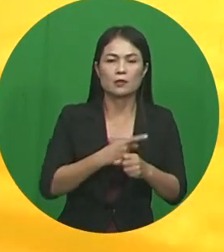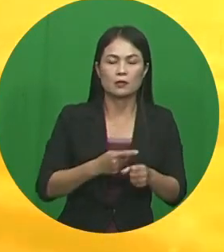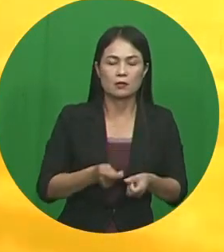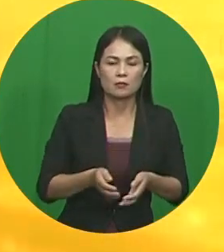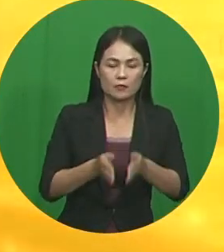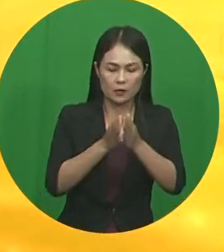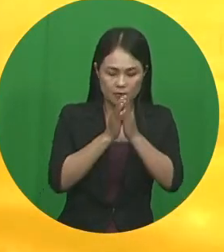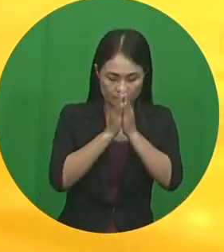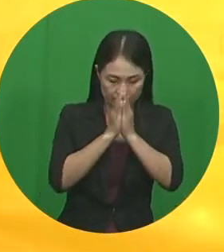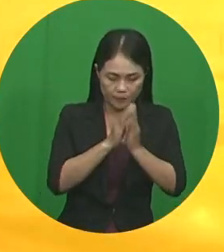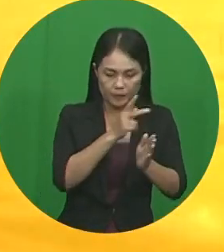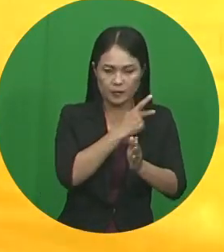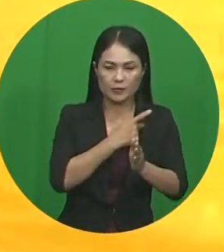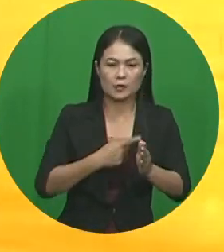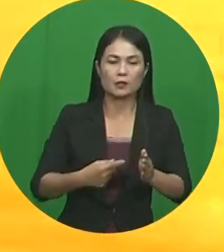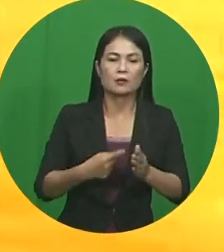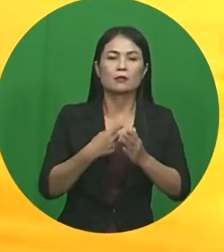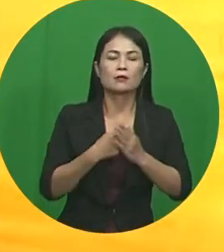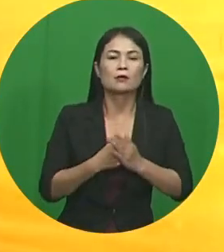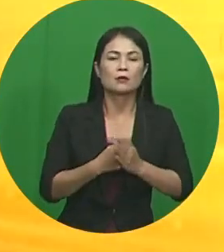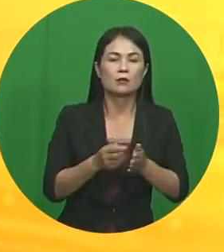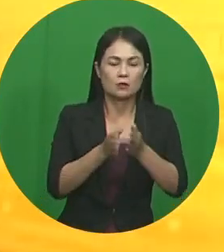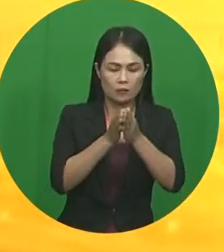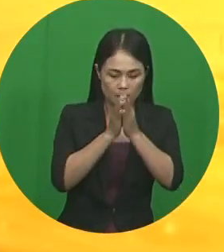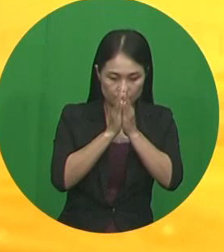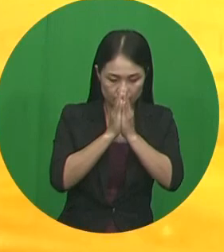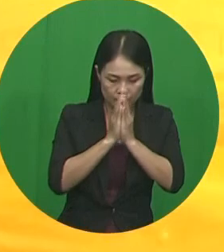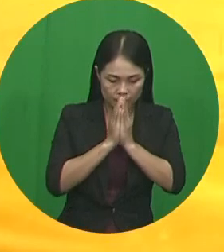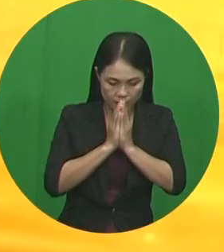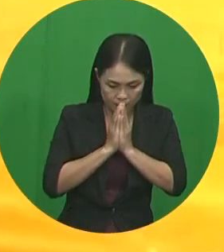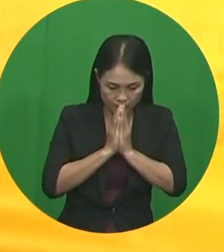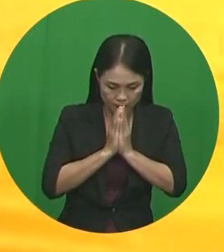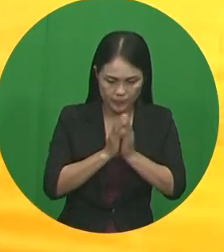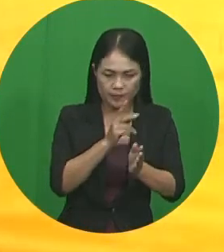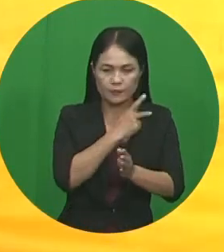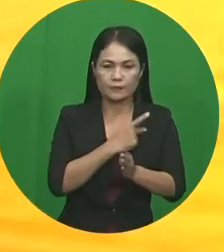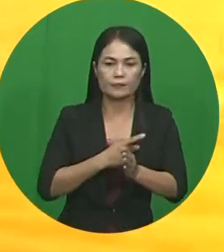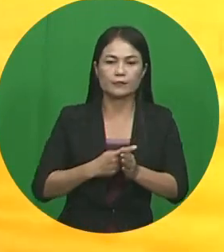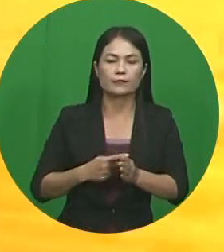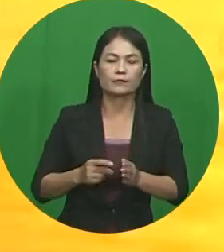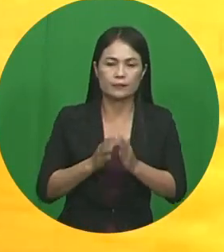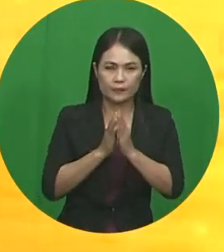បង្គំជាខ្ញុំម្ចាស់សូមក្រាបថ្វាយបង្គំលានិងសូមជម្រាបលា